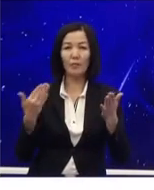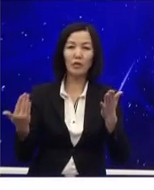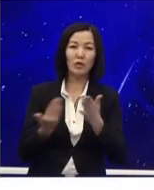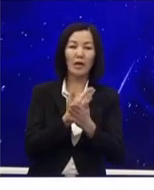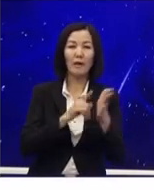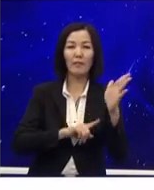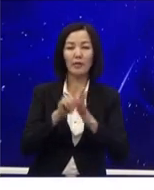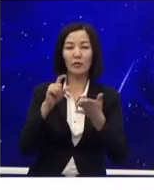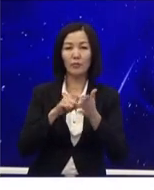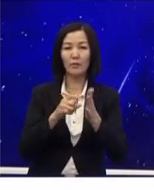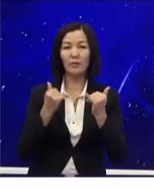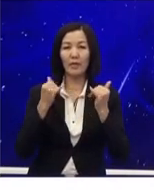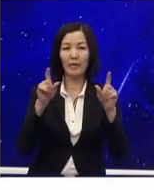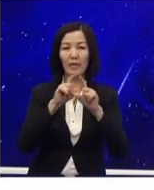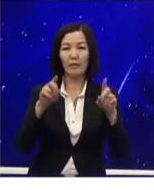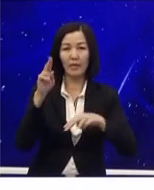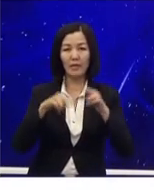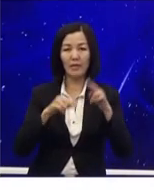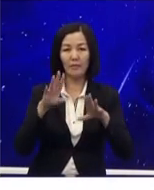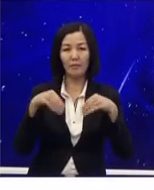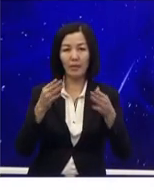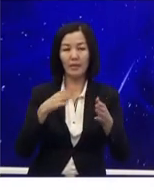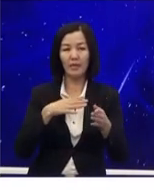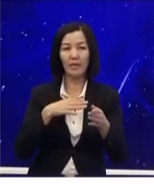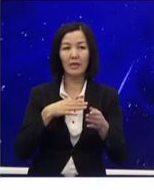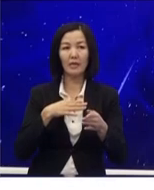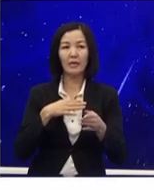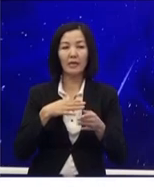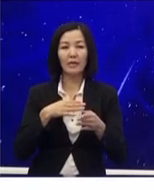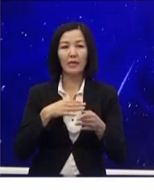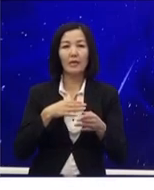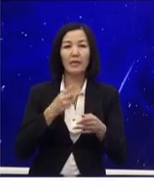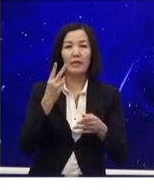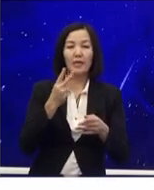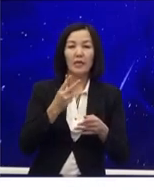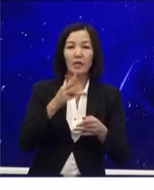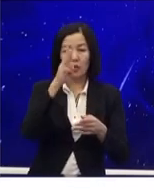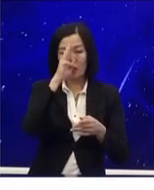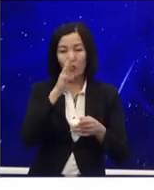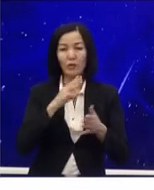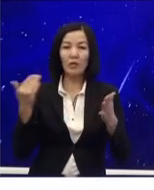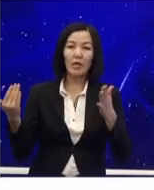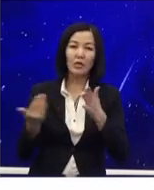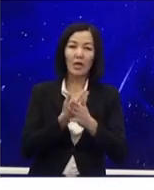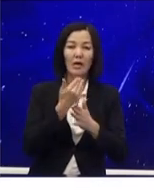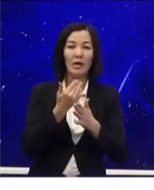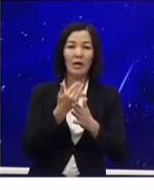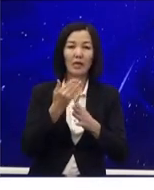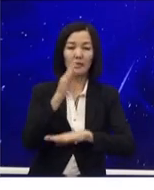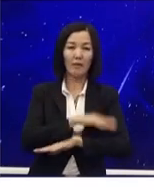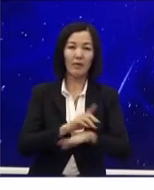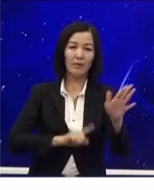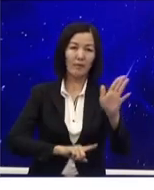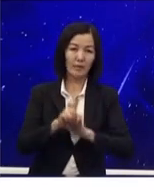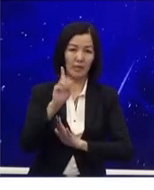бастауыш мектепке арналған ғимарат салып берді. Алла қаласа, енді осы 2090-да осы жаңа ғимаратта сабағымызды бастасақ